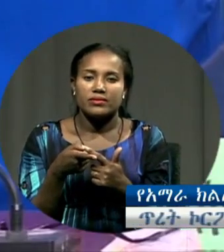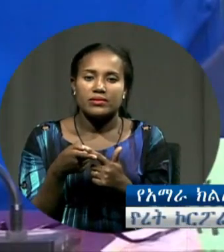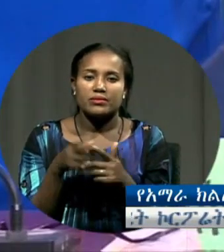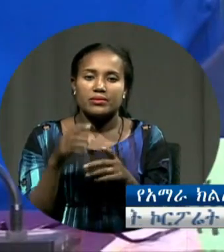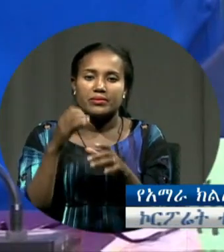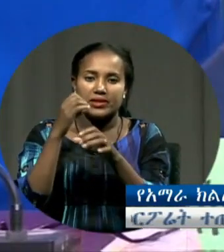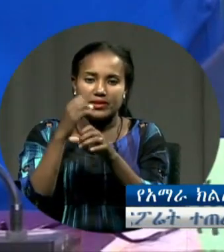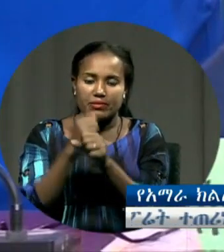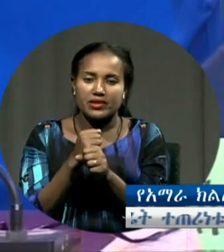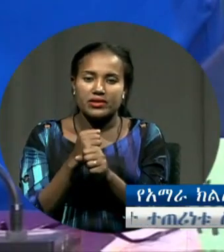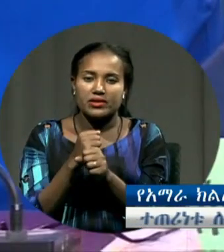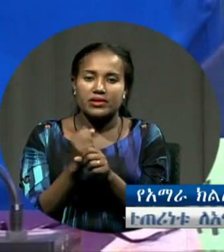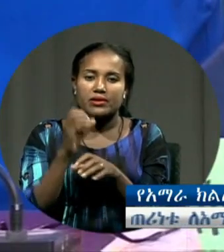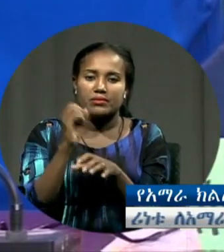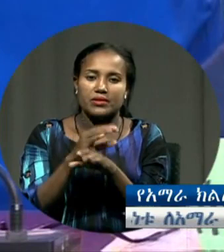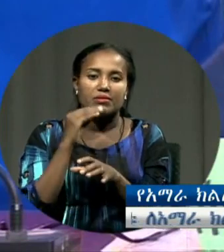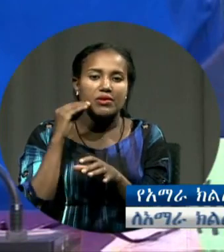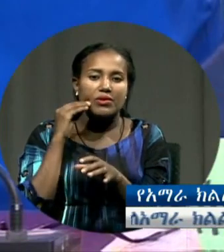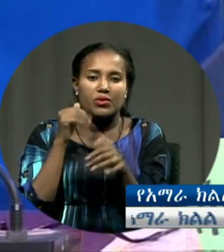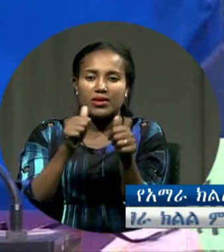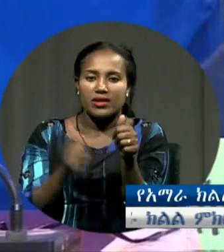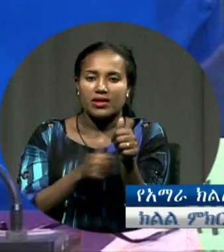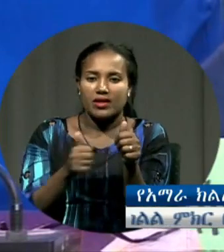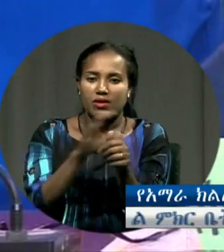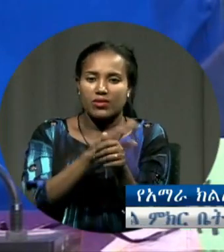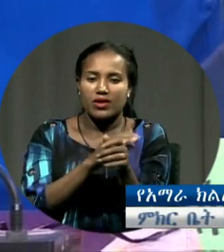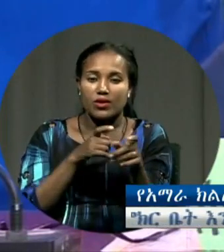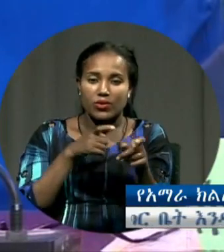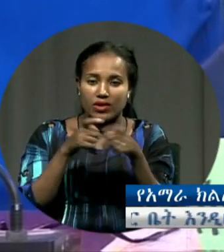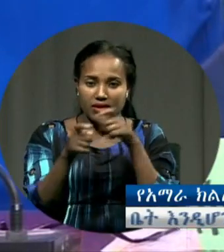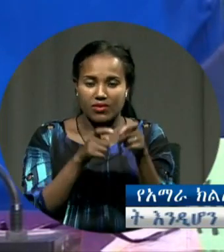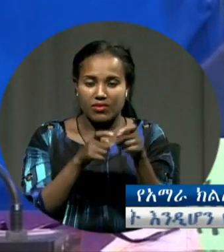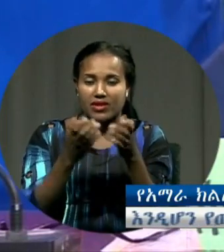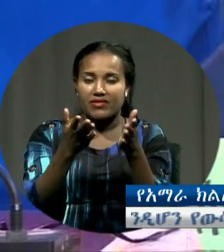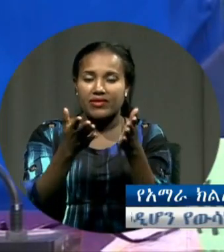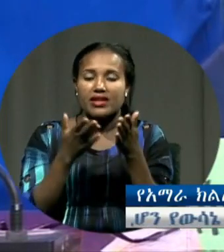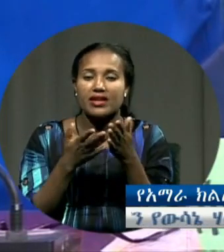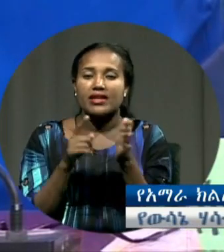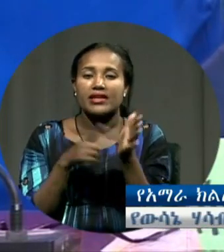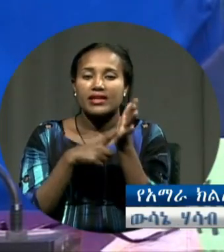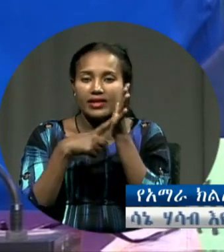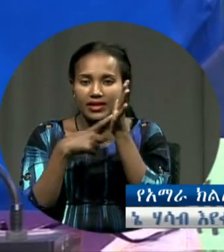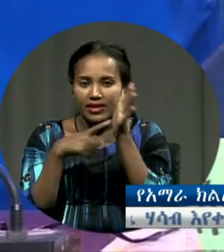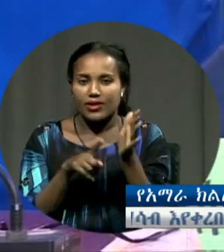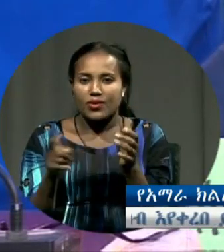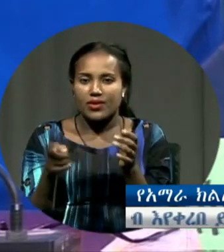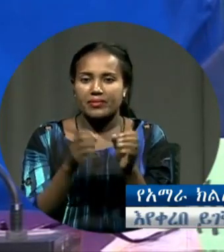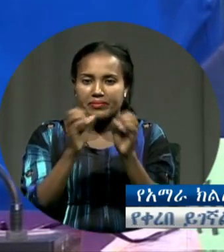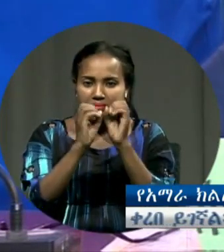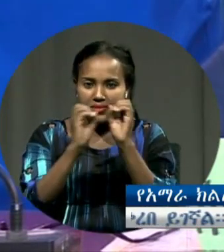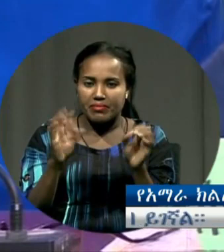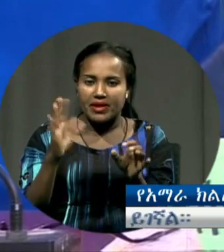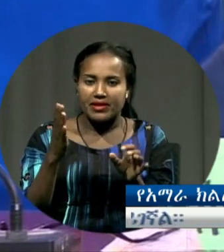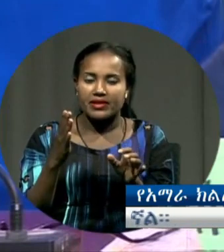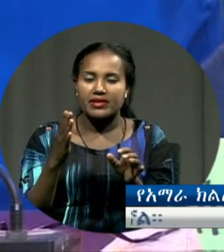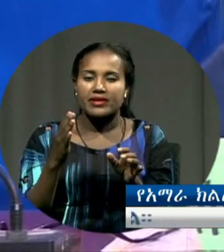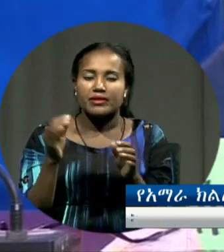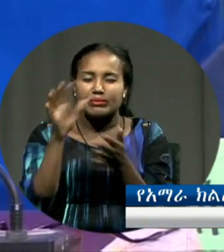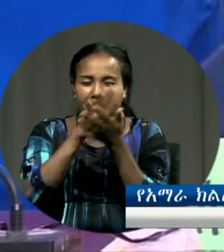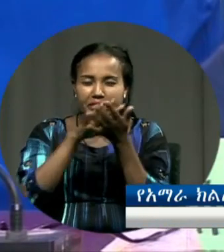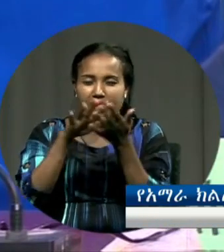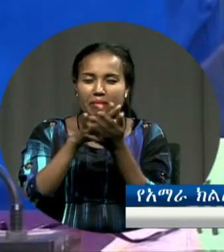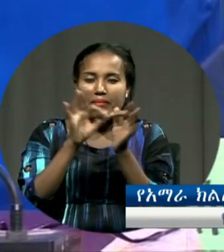በተጨባጭ ምክር ቤቱ ሊከታተለውና ሊቆጣጠረው ከተፈለገ ክሊር የሆነ ምንም አይነት ብዥታ